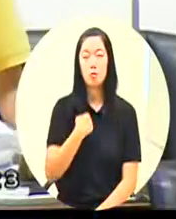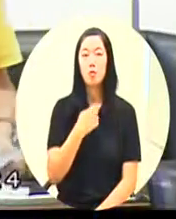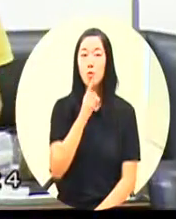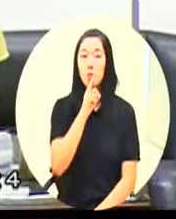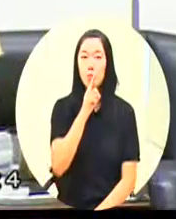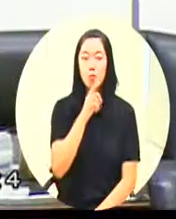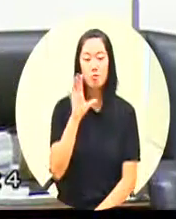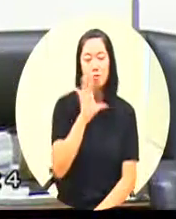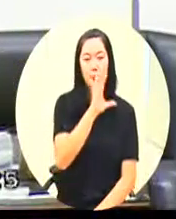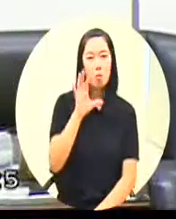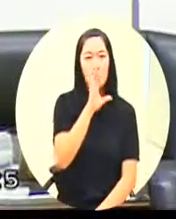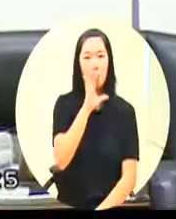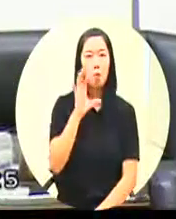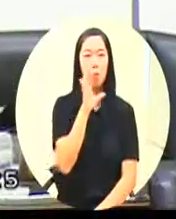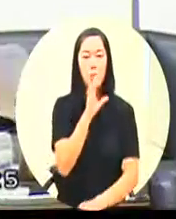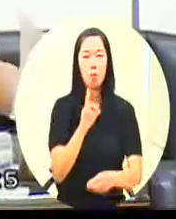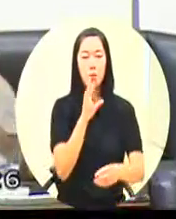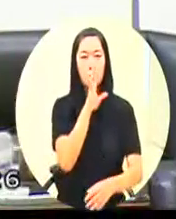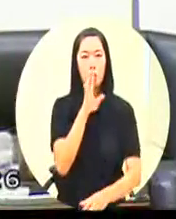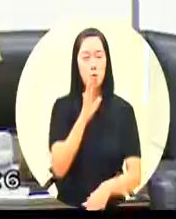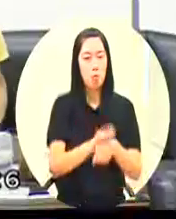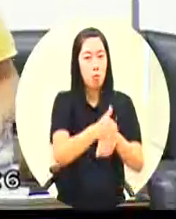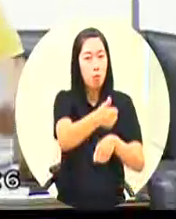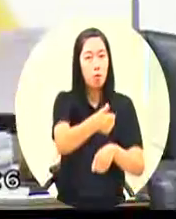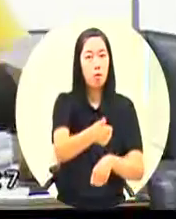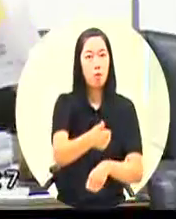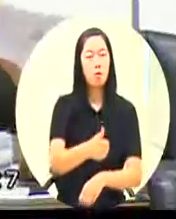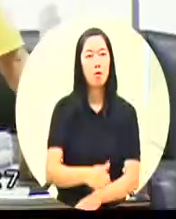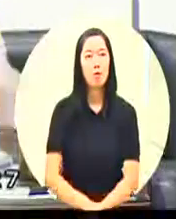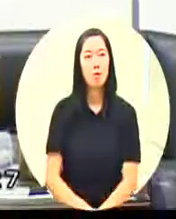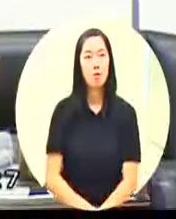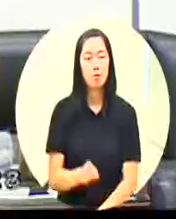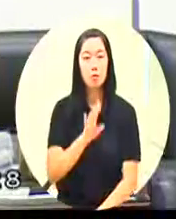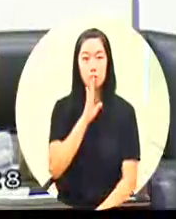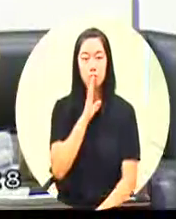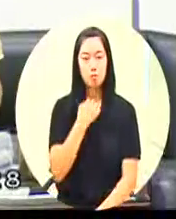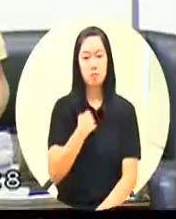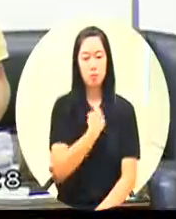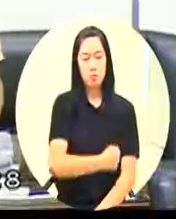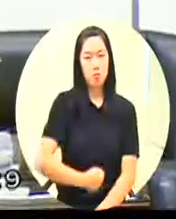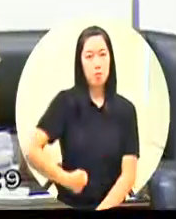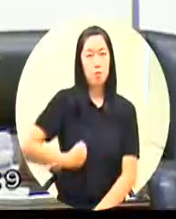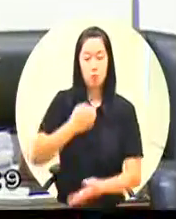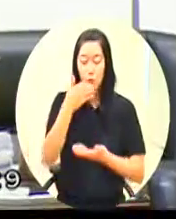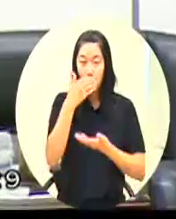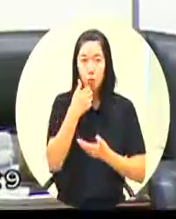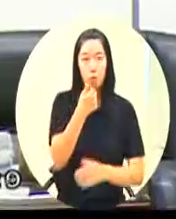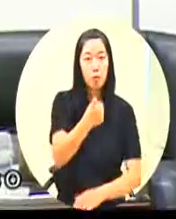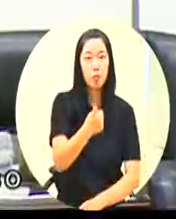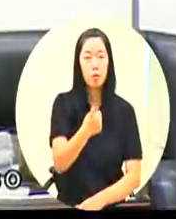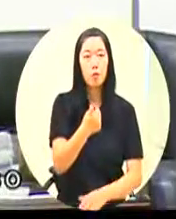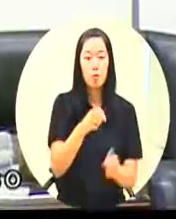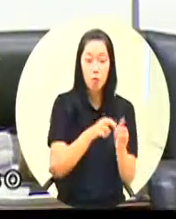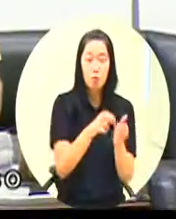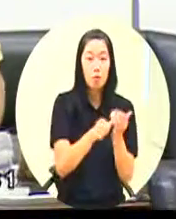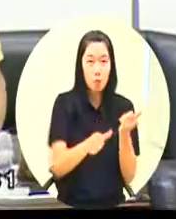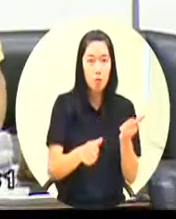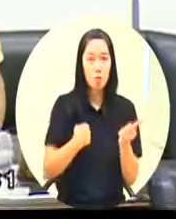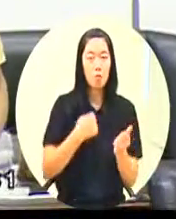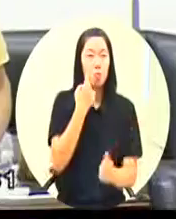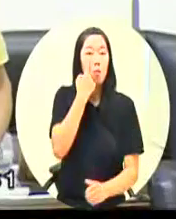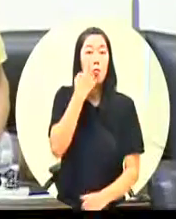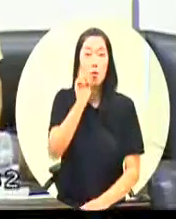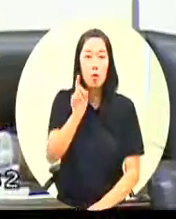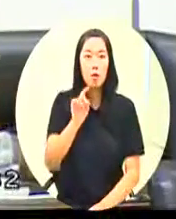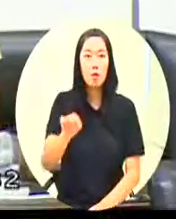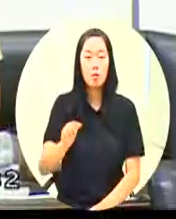王。很可惜的，当然他是因为都有养生，但是我想更凸显出平常就